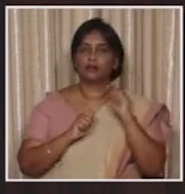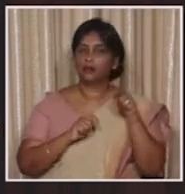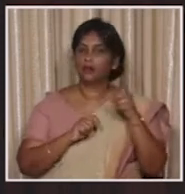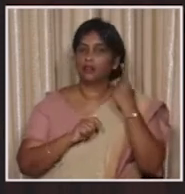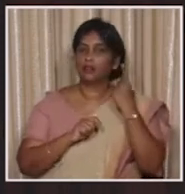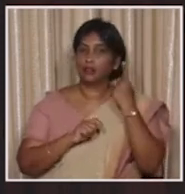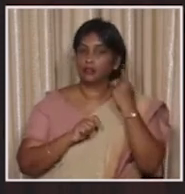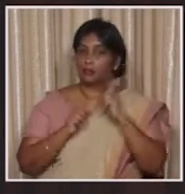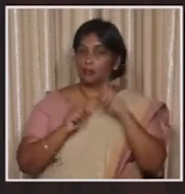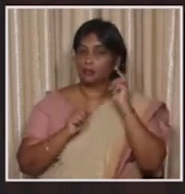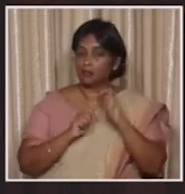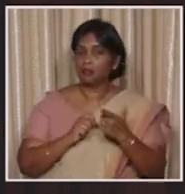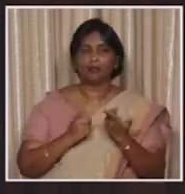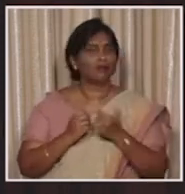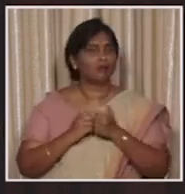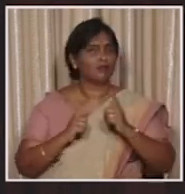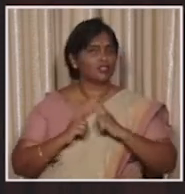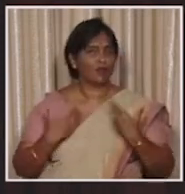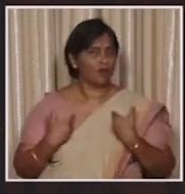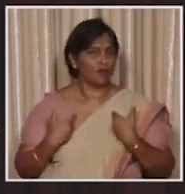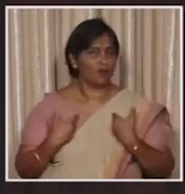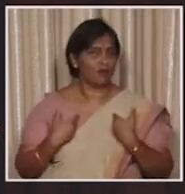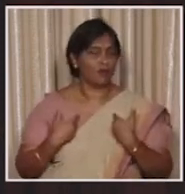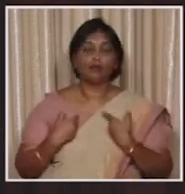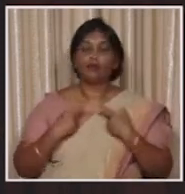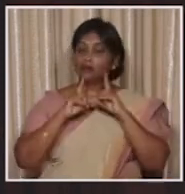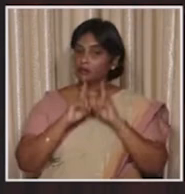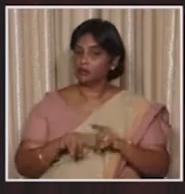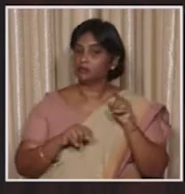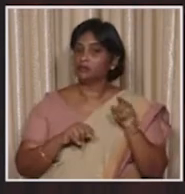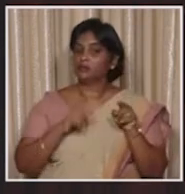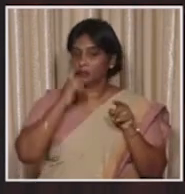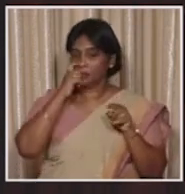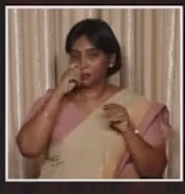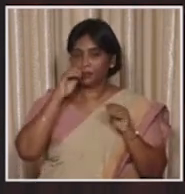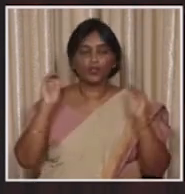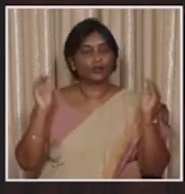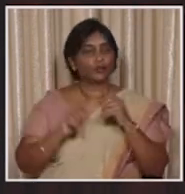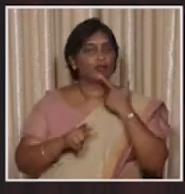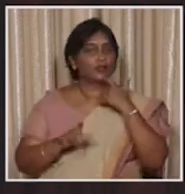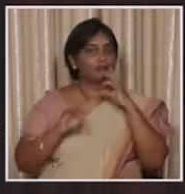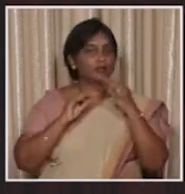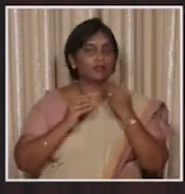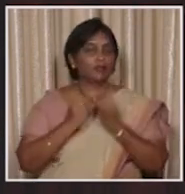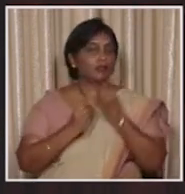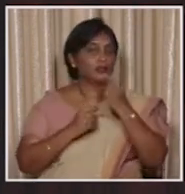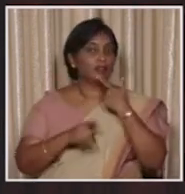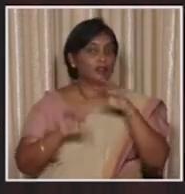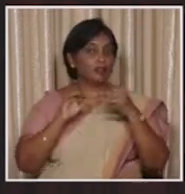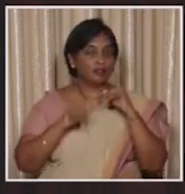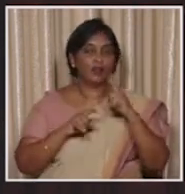எப்படி பெருந்தோட்டத்தில் வேலை செய்வாங்க? அதே மாதிரி சிறு தோட்டத்திலிருந்து வாங்குகிற தேயிலைக்கு 150 ரூபா 200 ரூபா